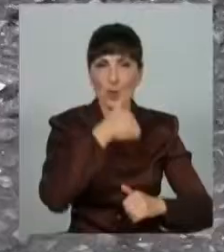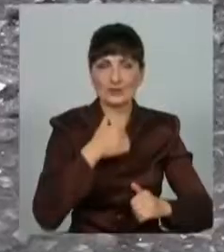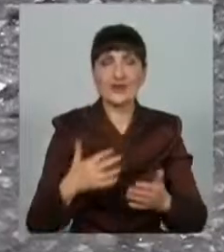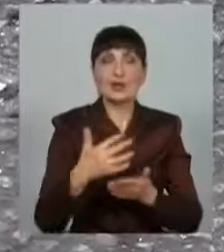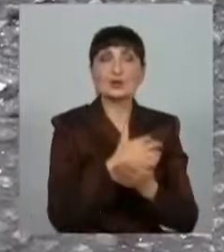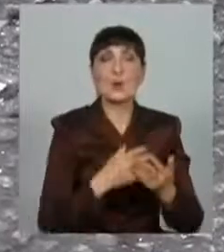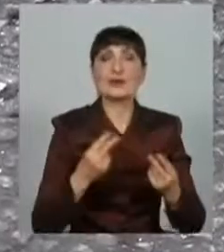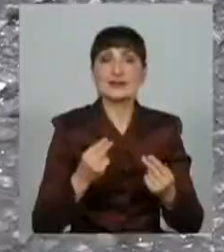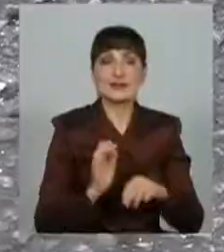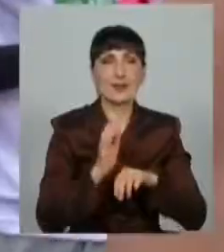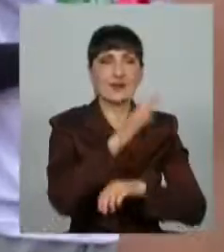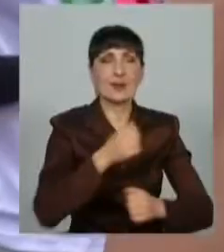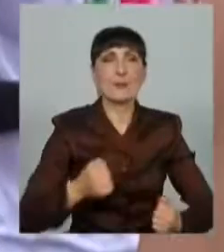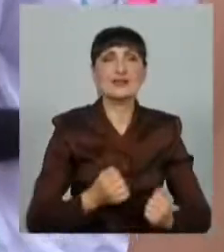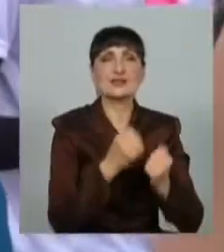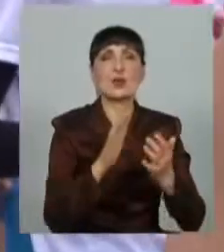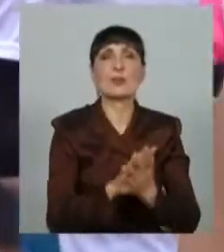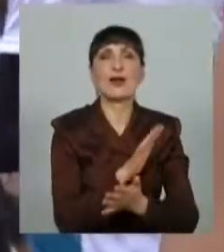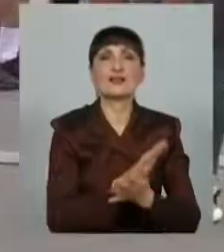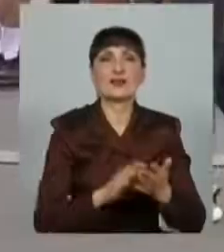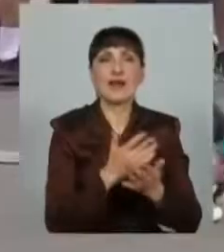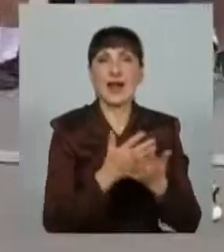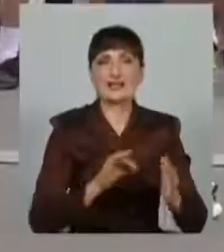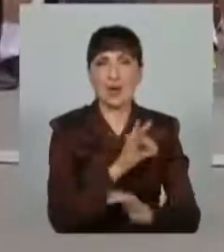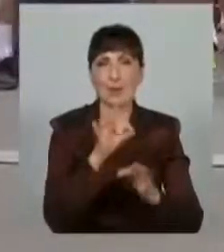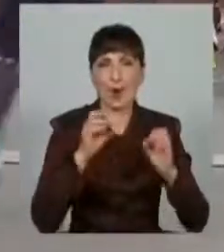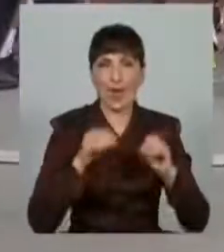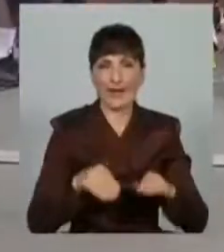Собранные средства направляются на поддержку благотворительных проектов.